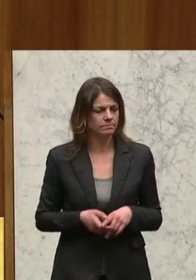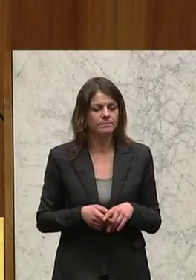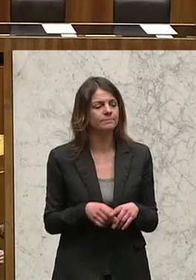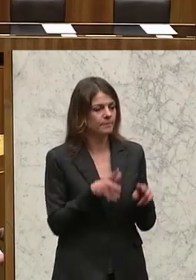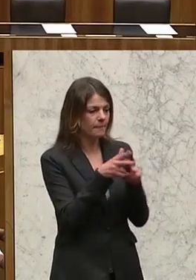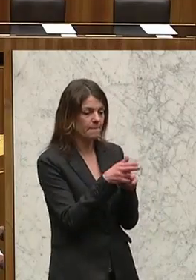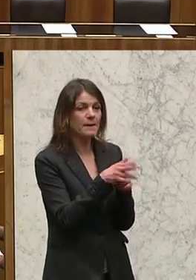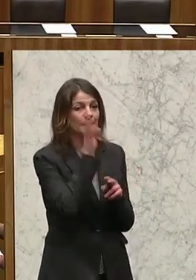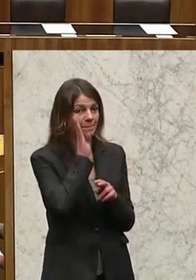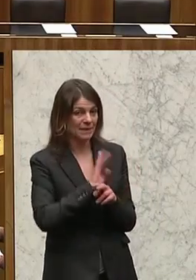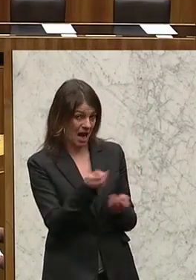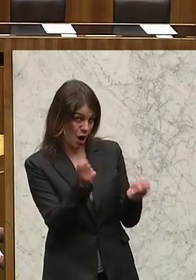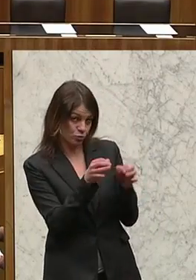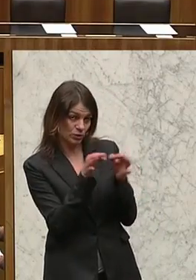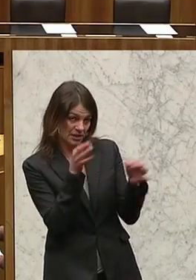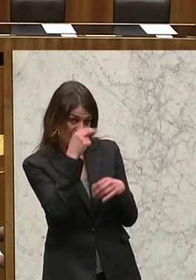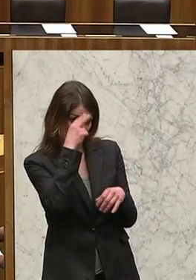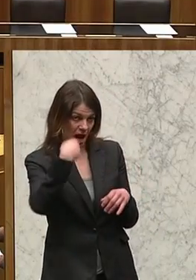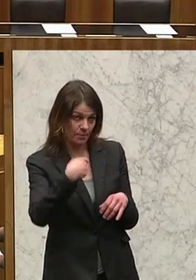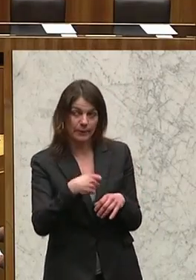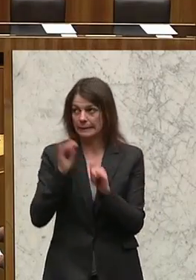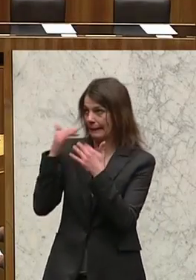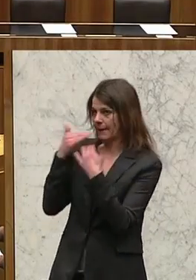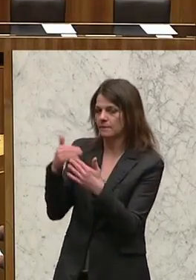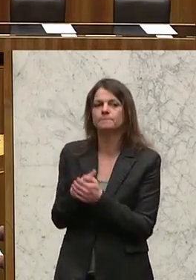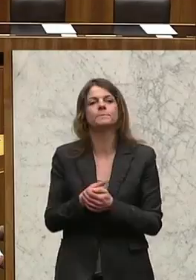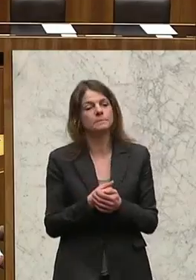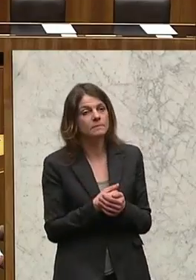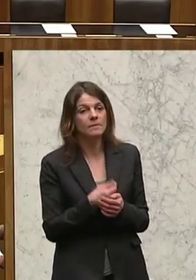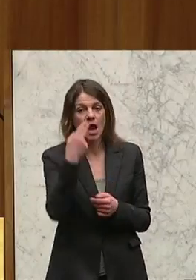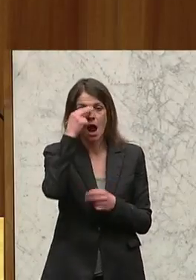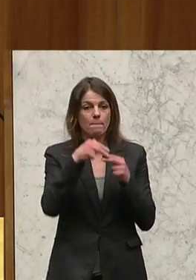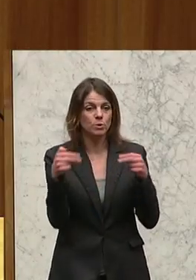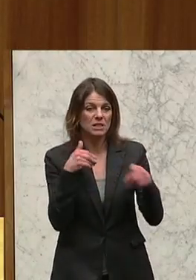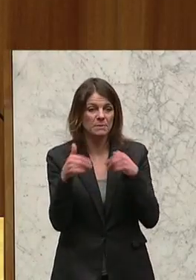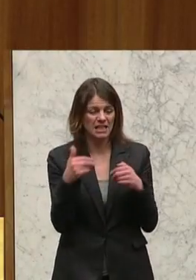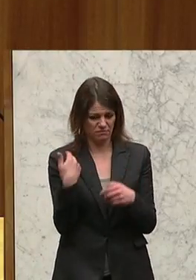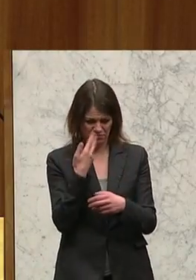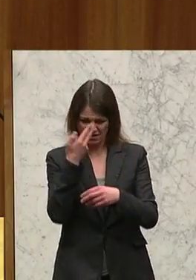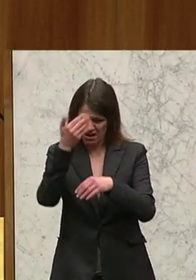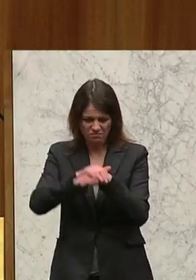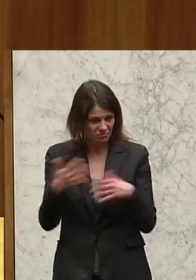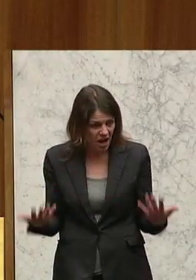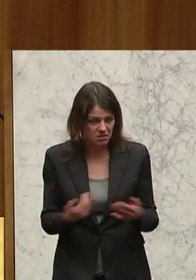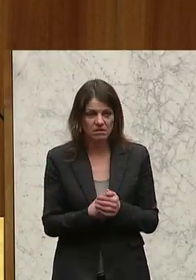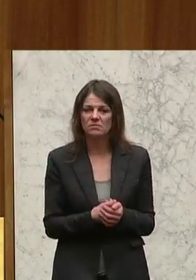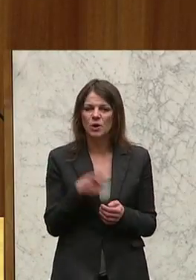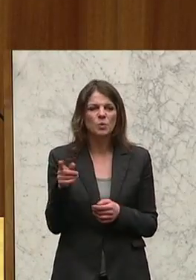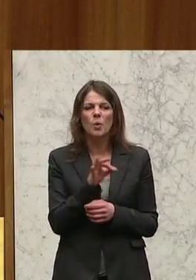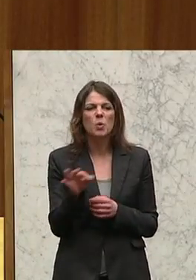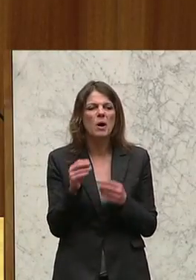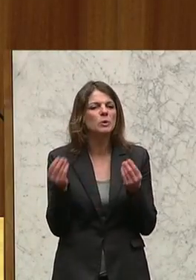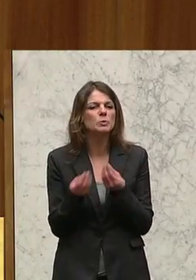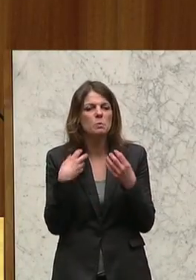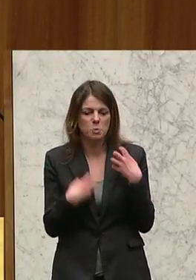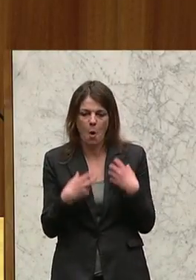jetzt zu Ihrem Schlusssatz kommen, Herr Abgeordneter. Danke. Herr Bundesminister, was wir erkennen, sind Symptombehandlungen. Wir glauben